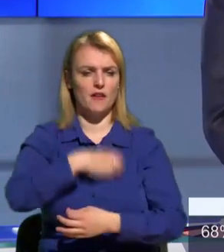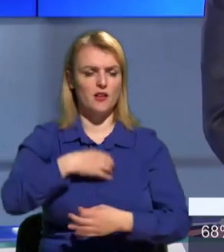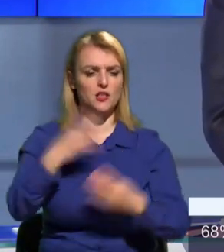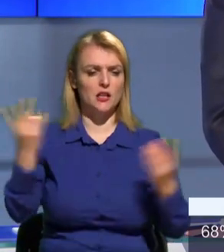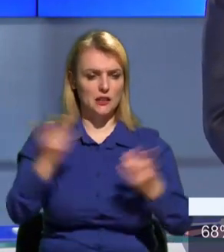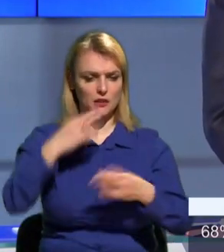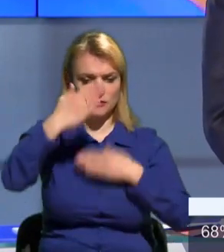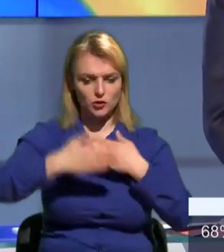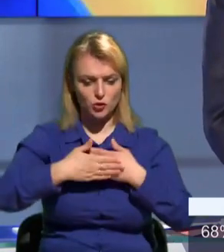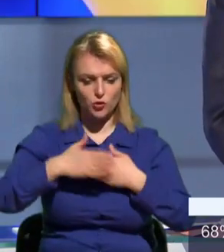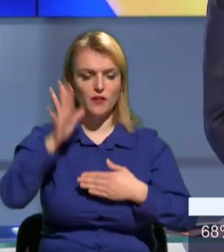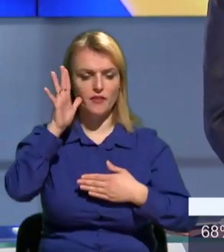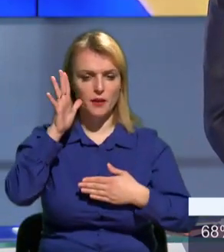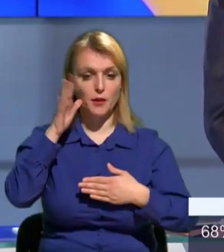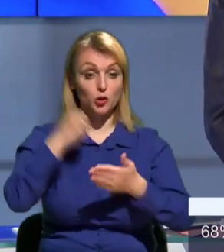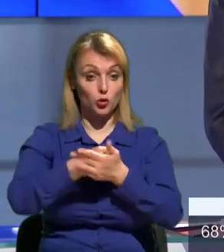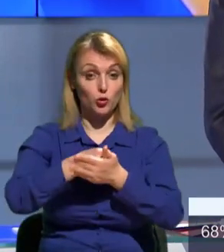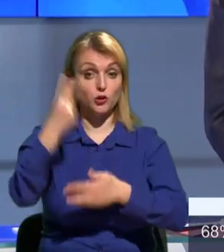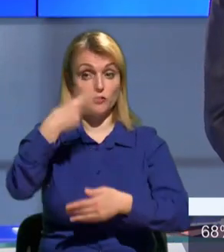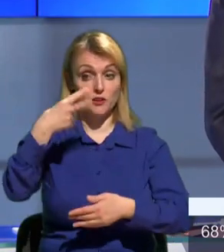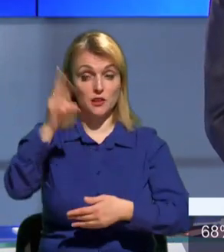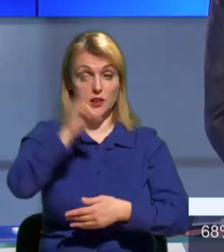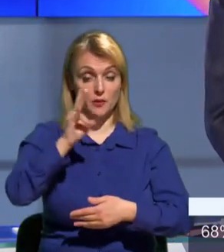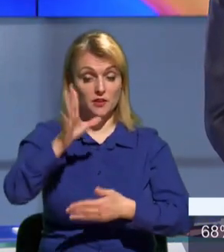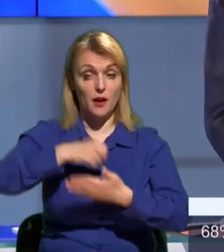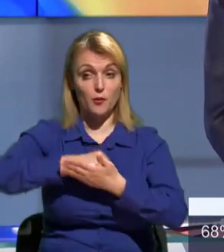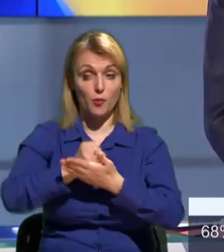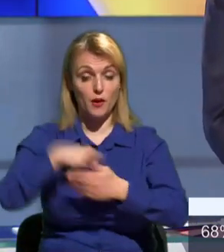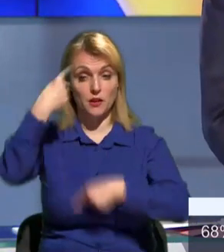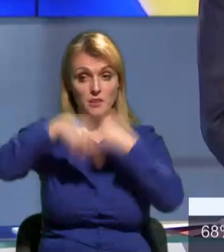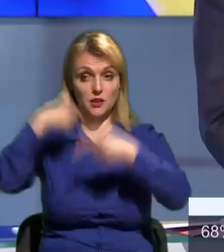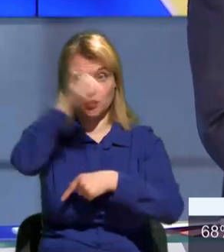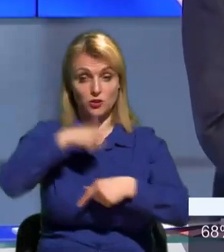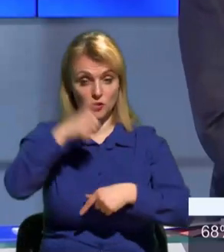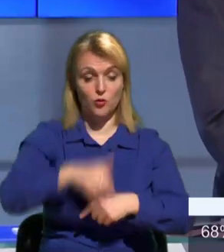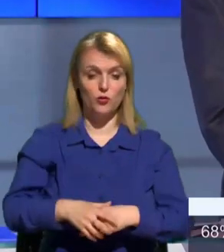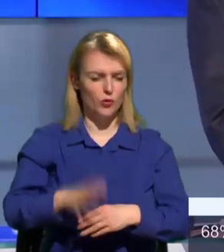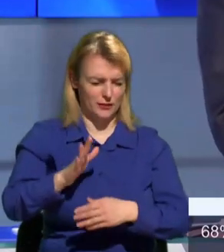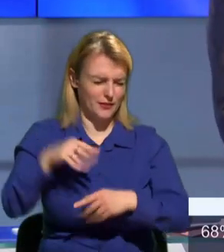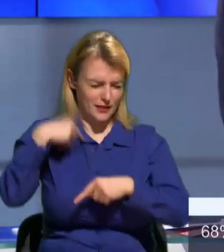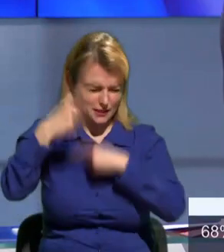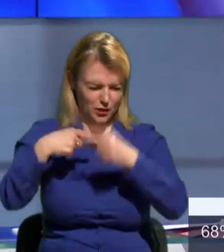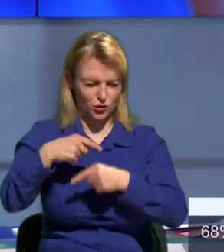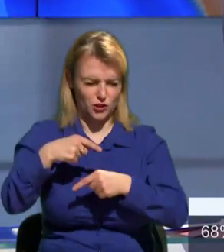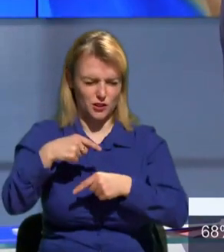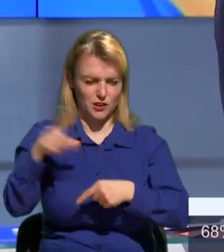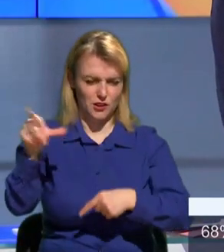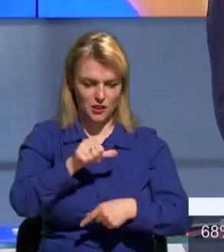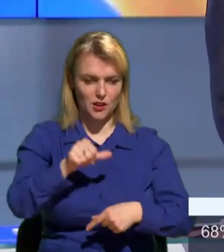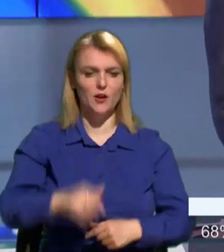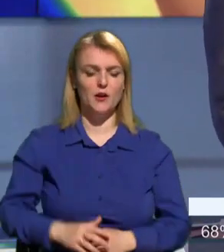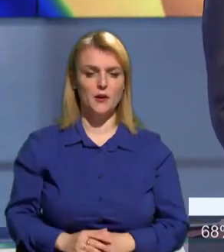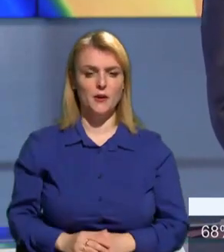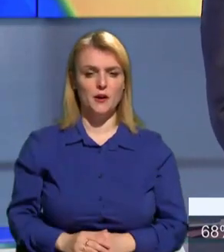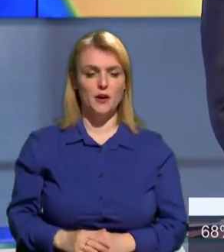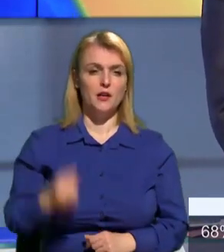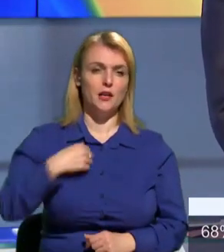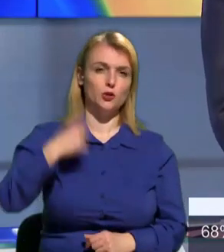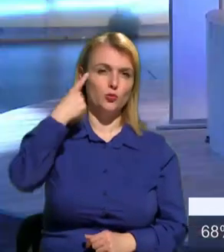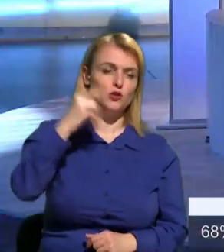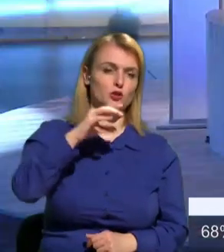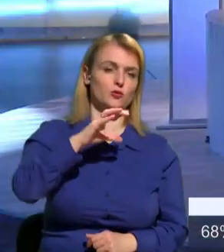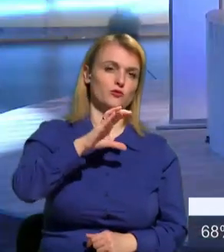aprobate până pe data de 20 noiembrie, săptămâna viitoare. Și eu cred că Parlamentul va fi convocat în ziua de miercuri-joi pentru a